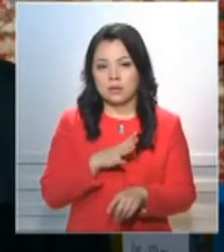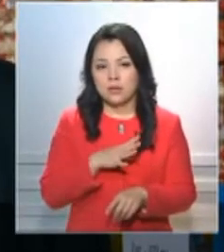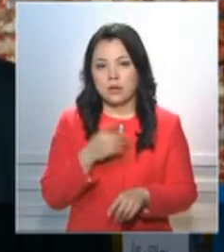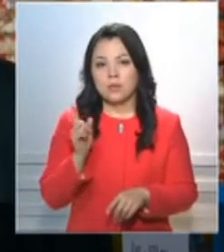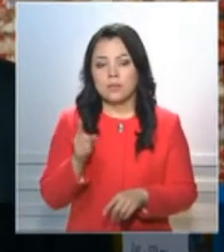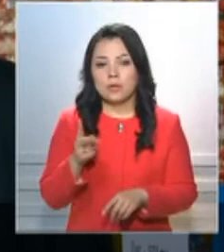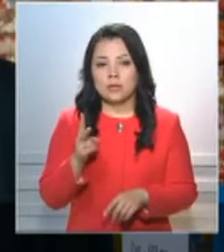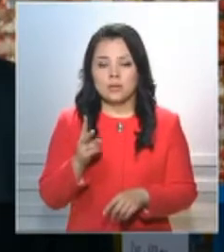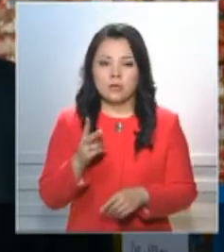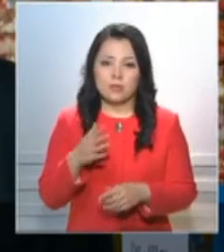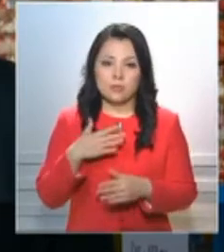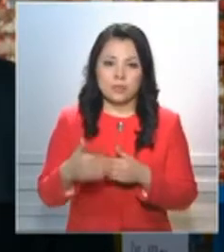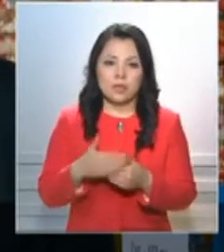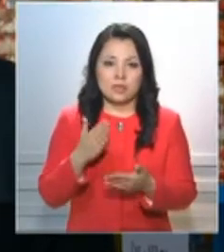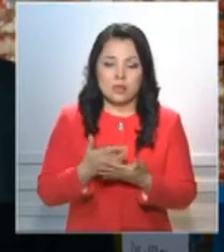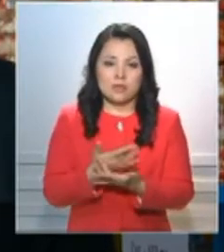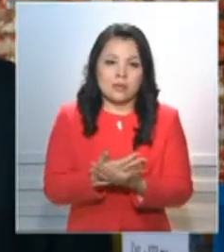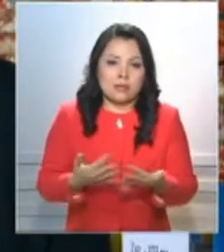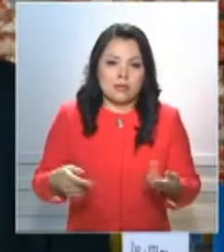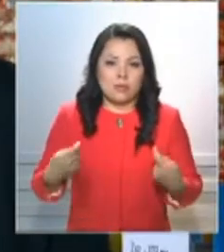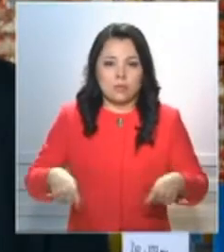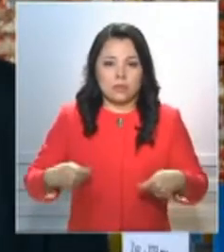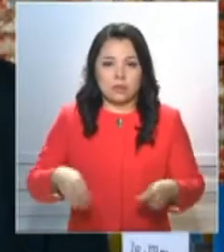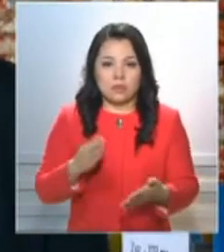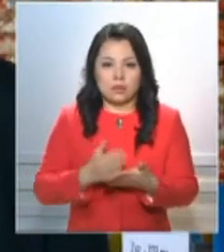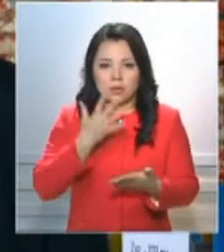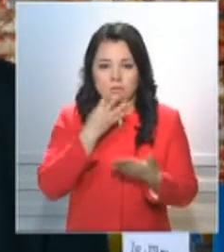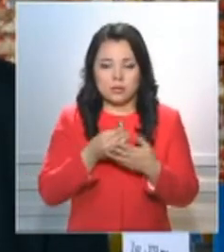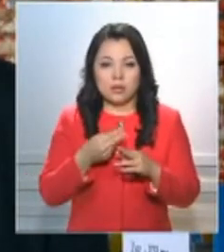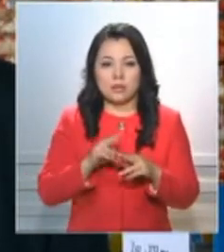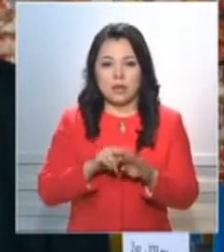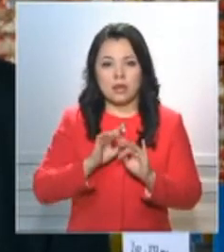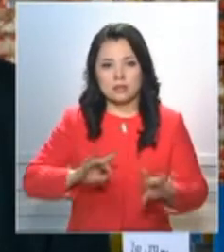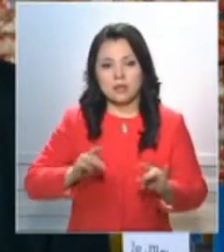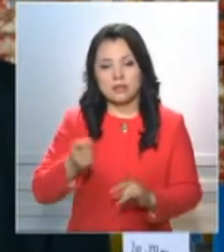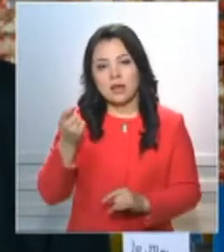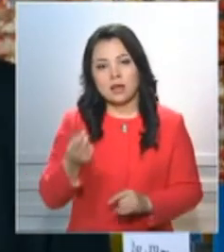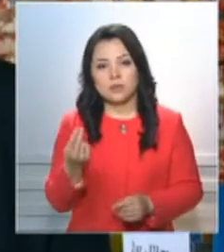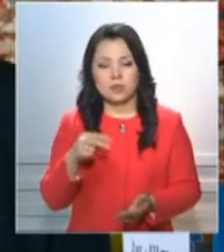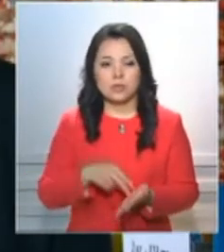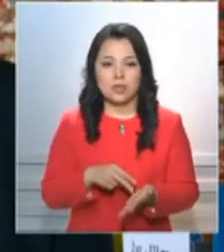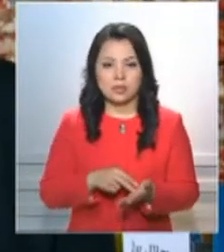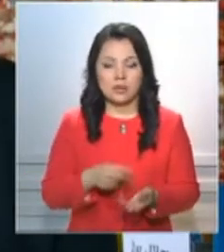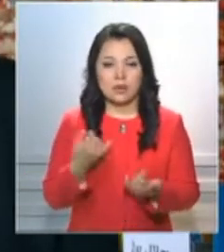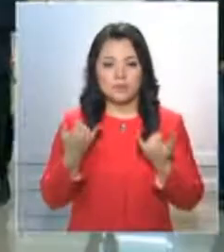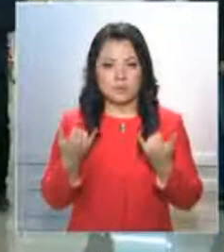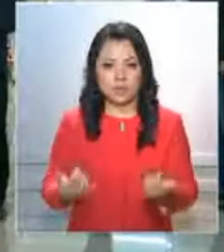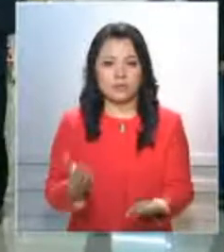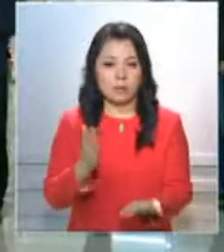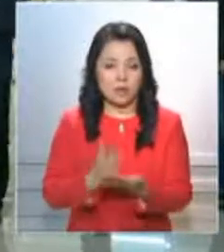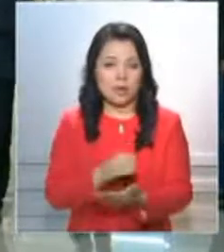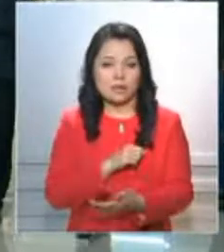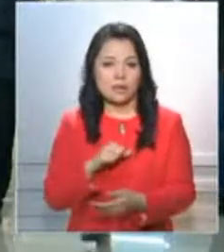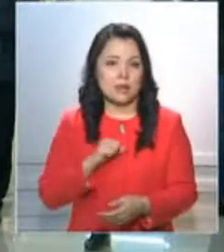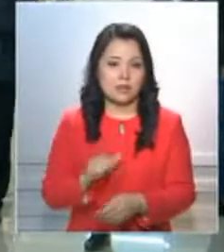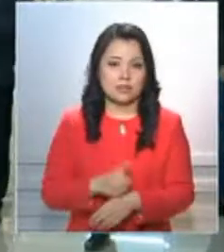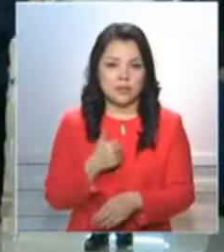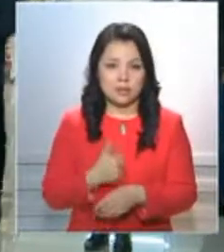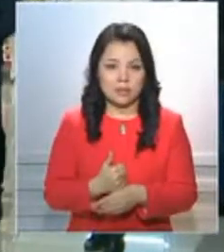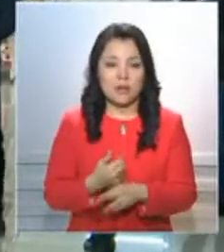23000 түрлі заттар сатуда. Жаңағы мен айтқандай осы арзан бағамен беріп отырмыз. Ең бастысы бұл